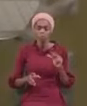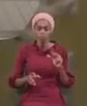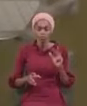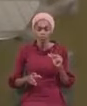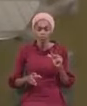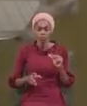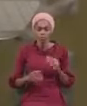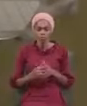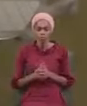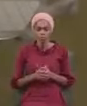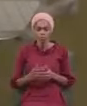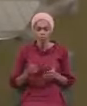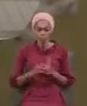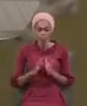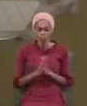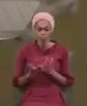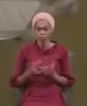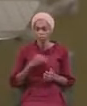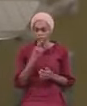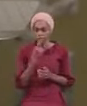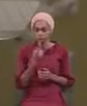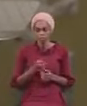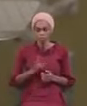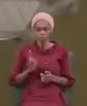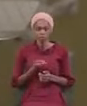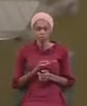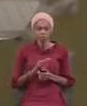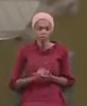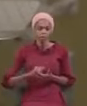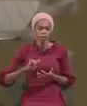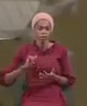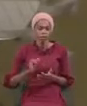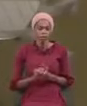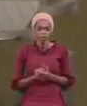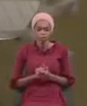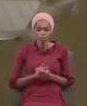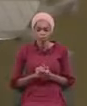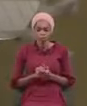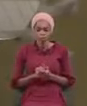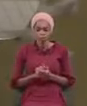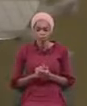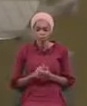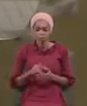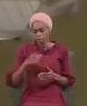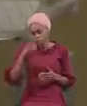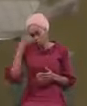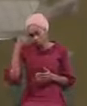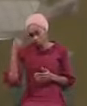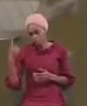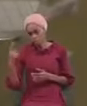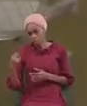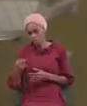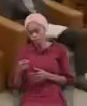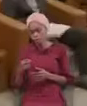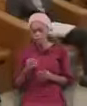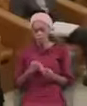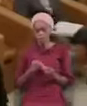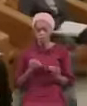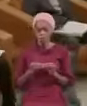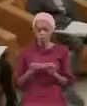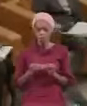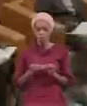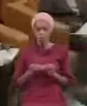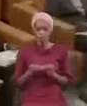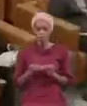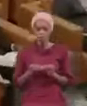Bible nous dit à cause de ce que le nombre de la que tu exiges